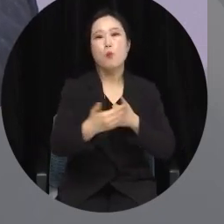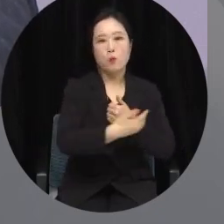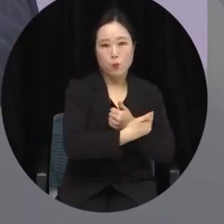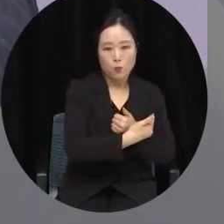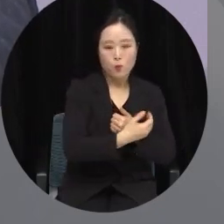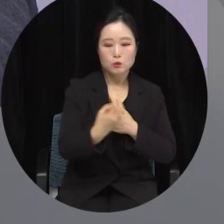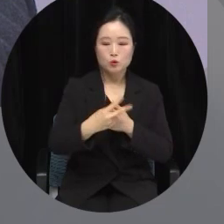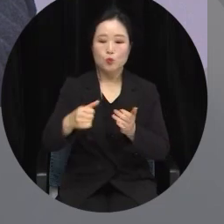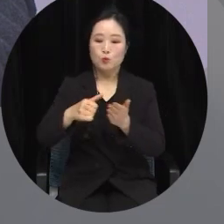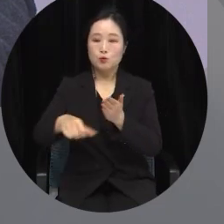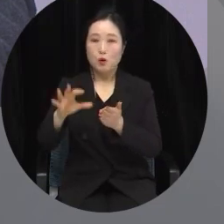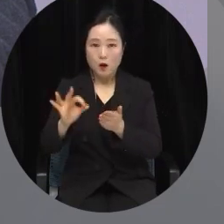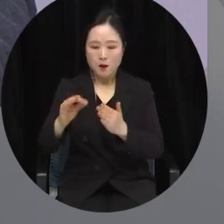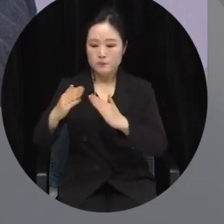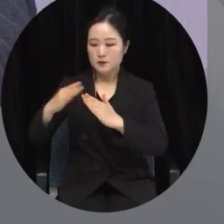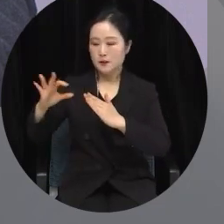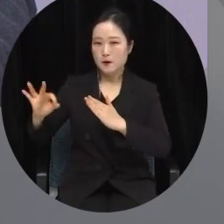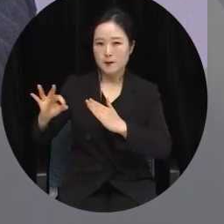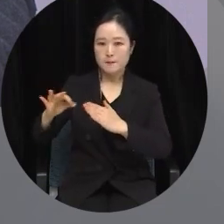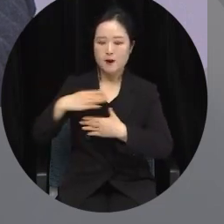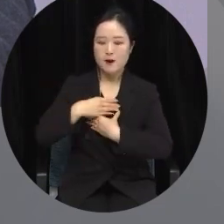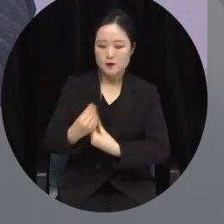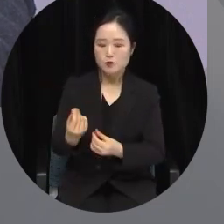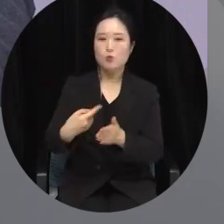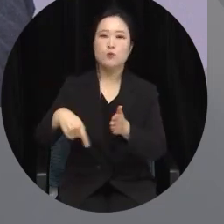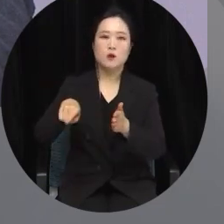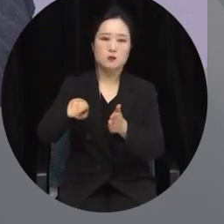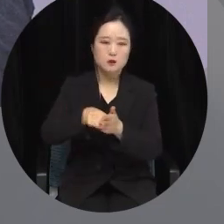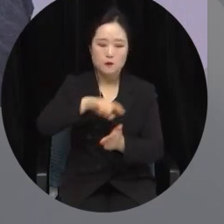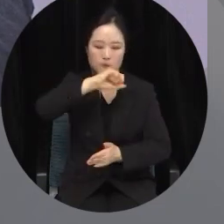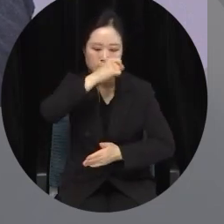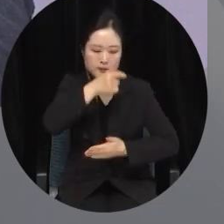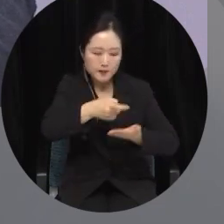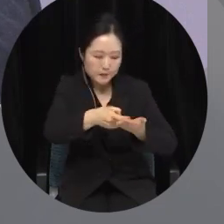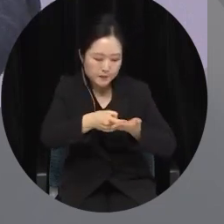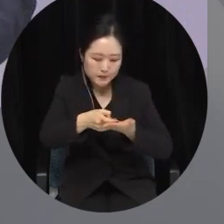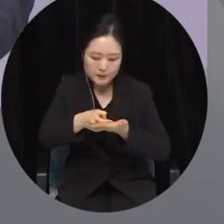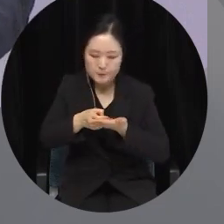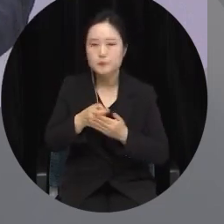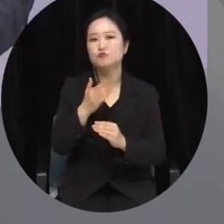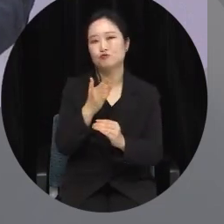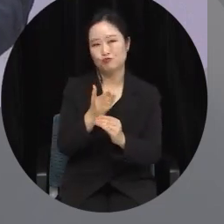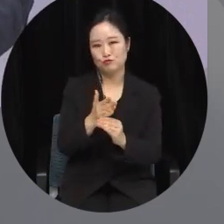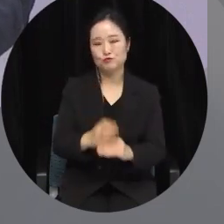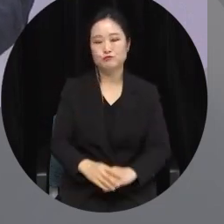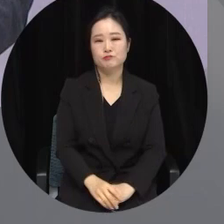위해서 예산 절감을 하고 있는 것이라는 설명드리고요.